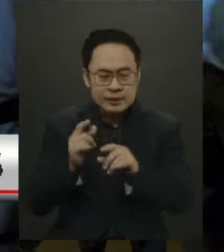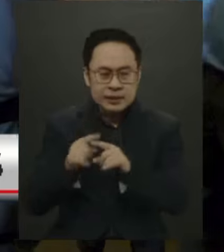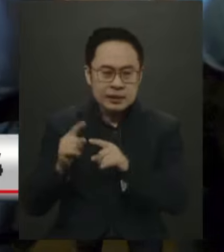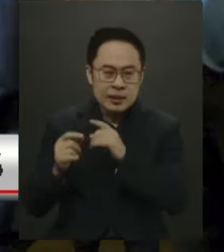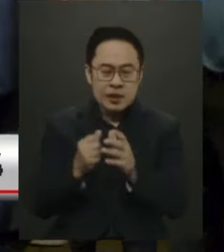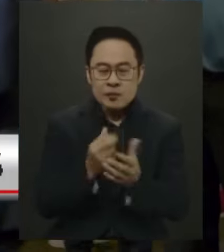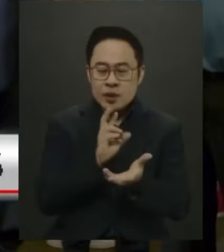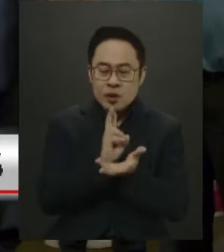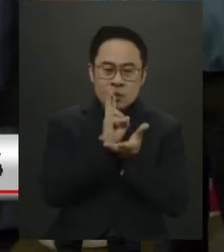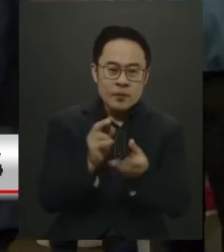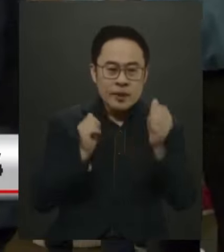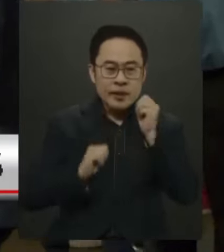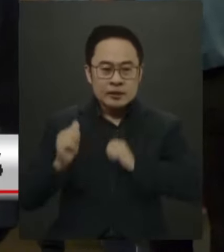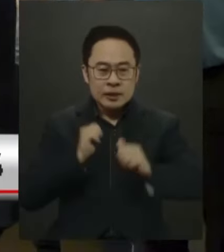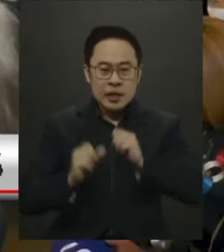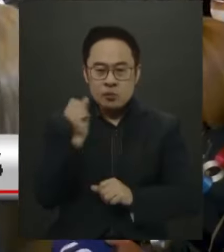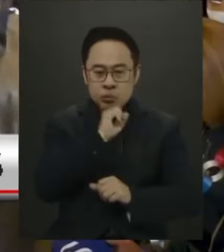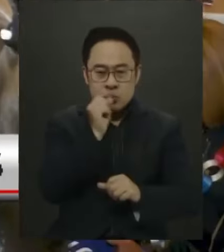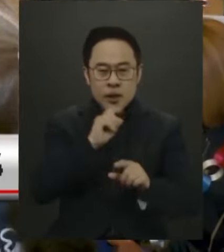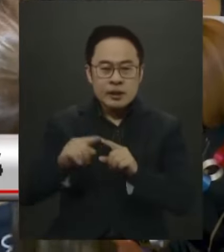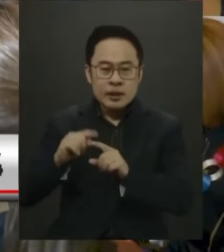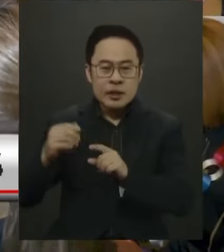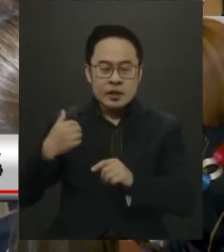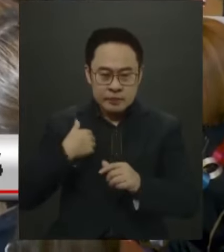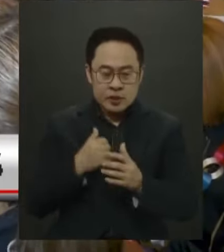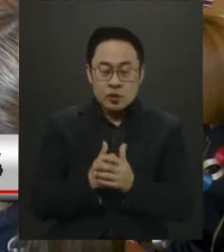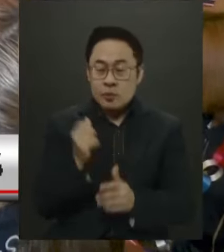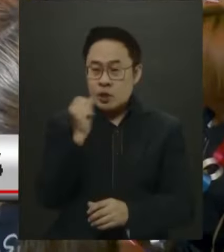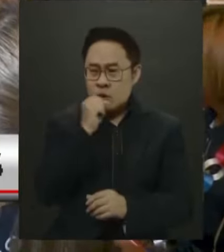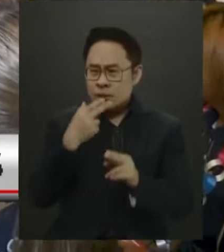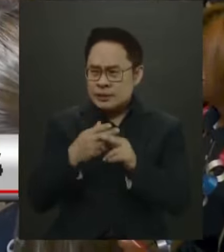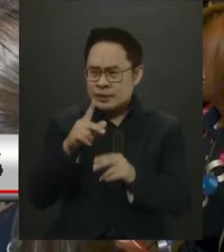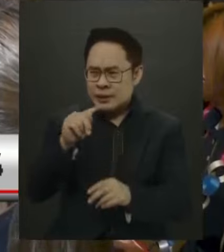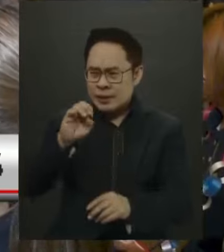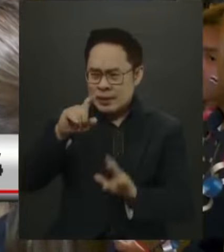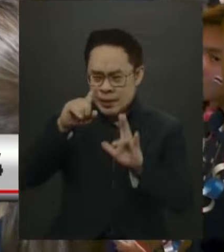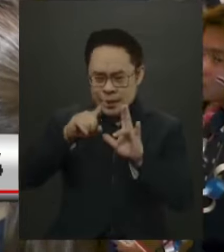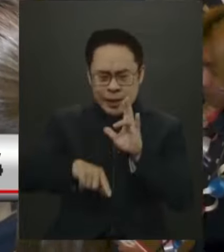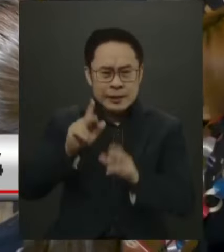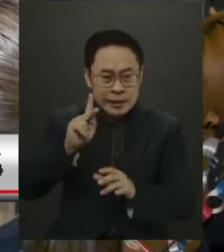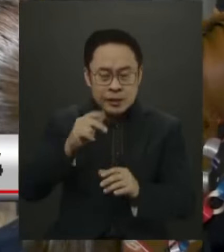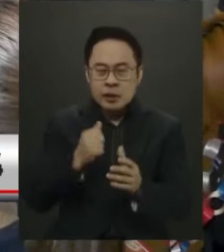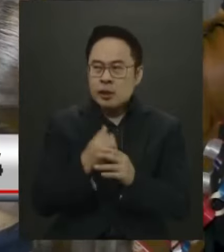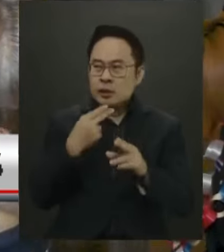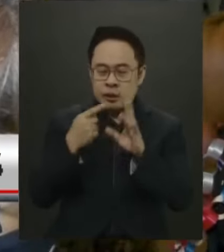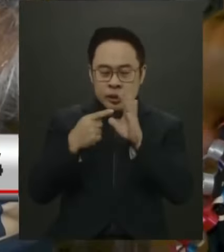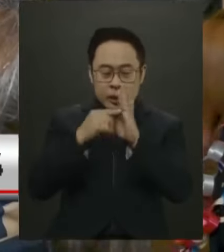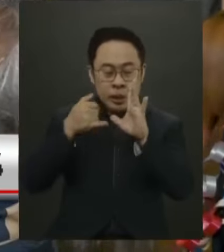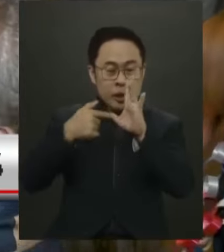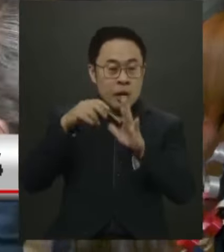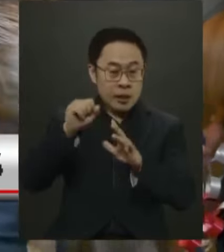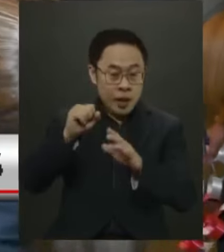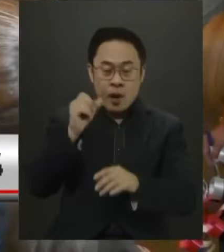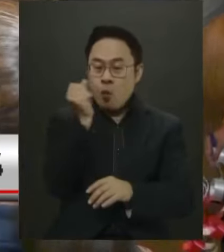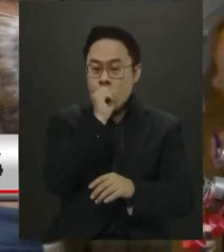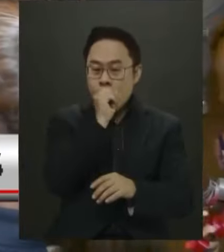ลนะแล้วก็มีคอนเสิร์ตด้วยค่ะ ครับ คอนเสิร์ตนี่จะมีพี่ติ๊กชิโร่มีแจ๊สปุ๊กนิกลำไยไหทองคำมิเต๋